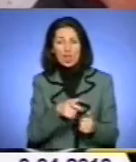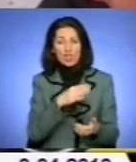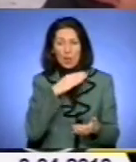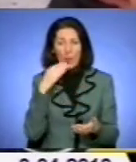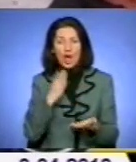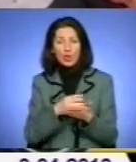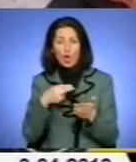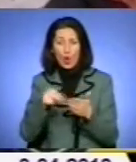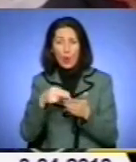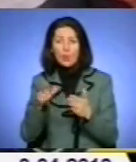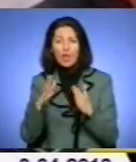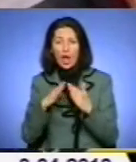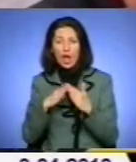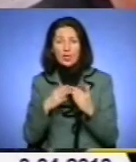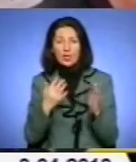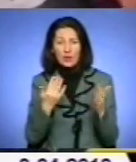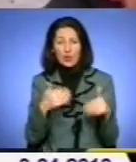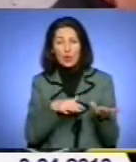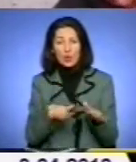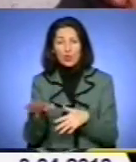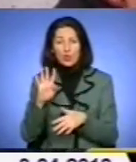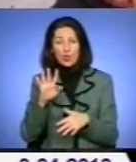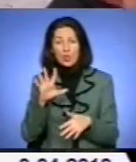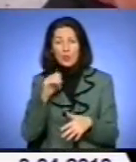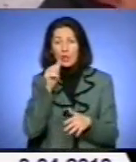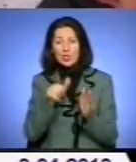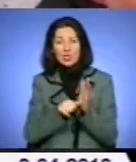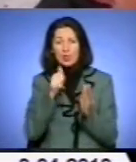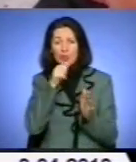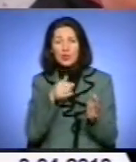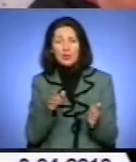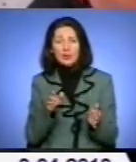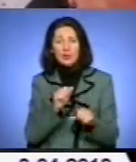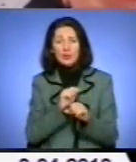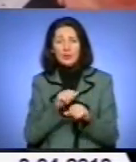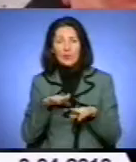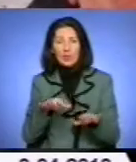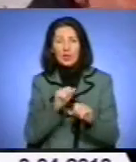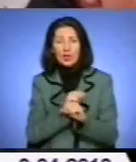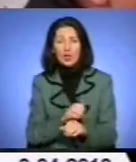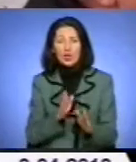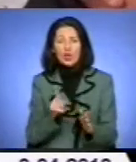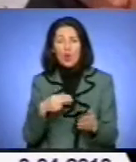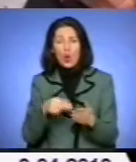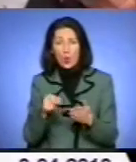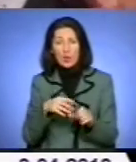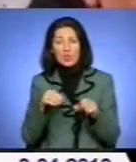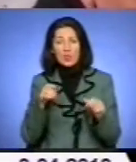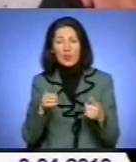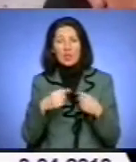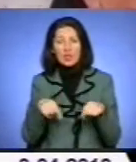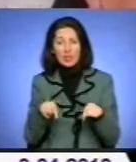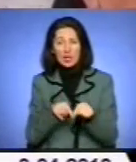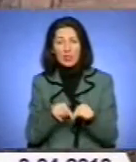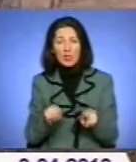пройшло, 4-5, може 6, і далі справа не рухається. Ні, тільки то, що купили земельні ділянки і